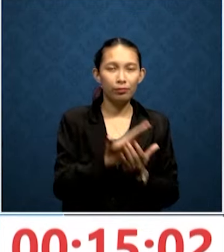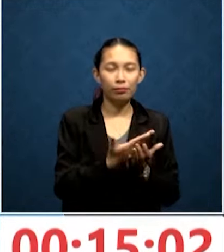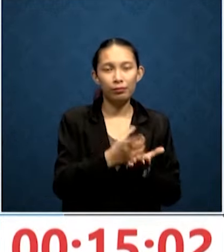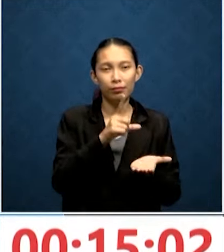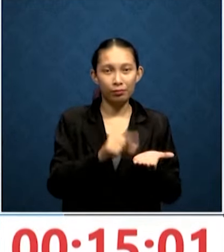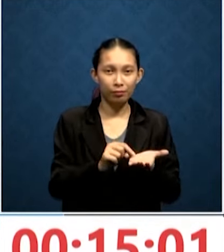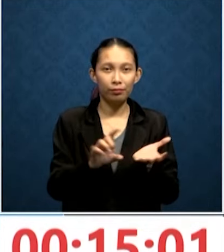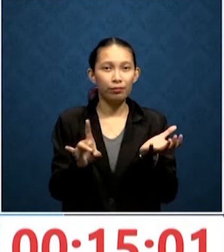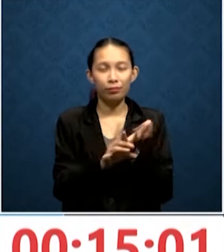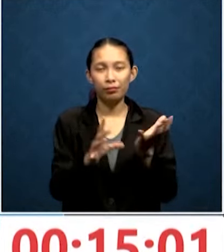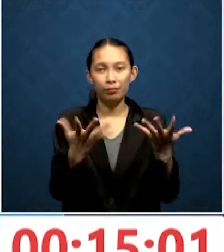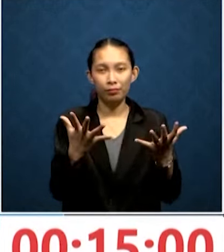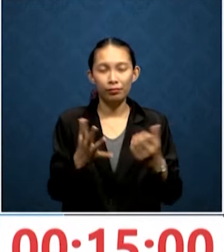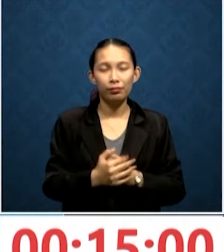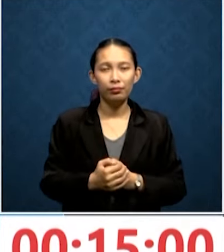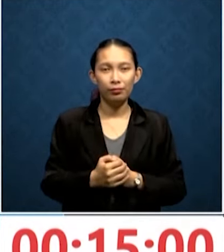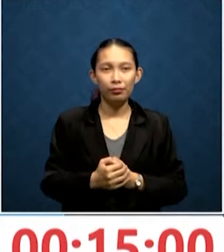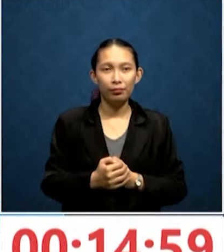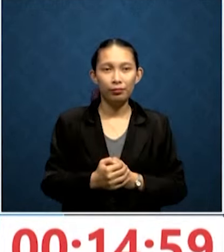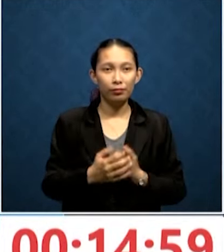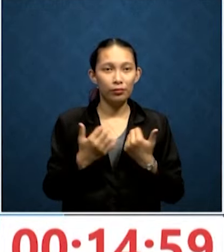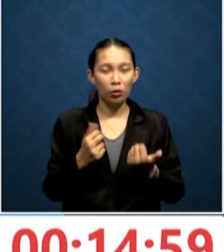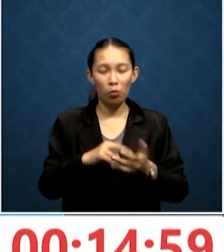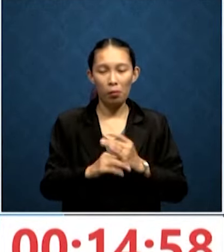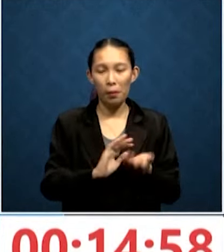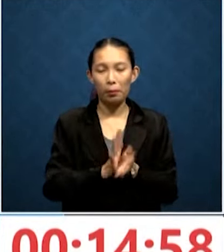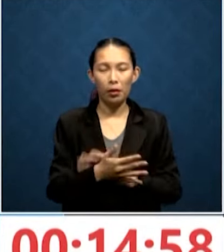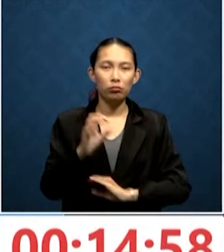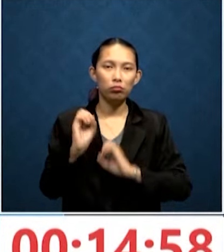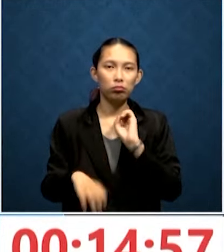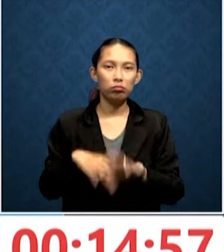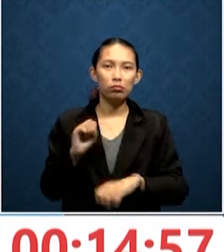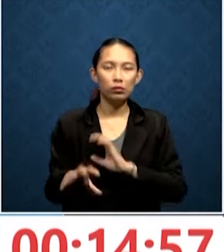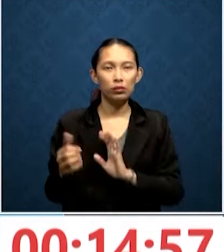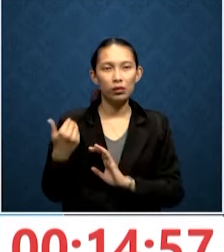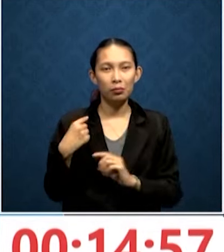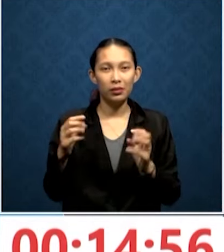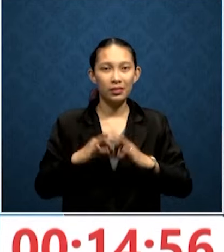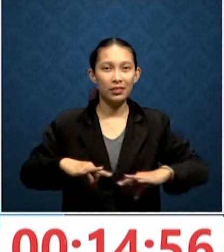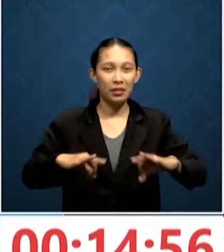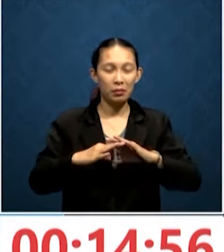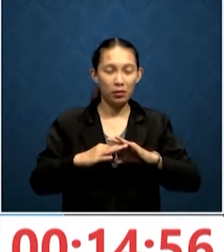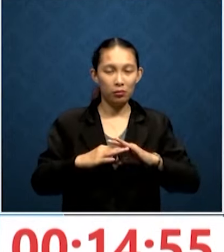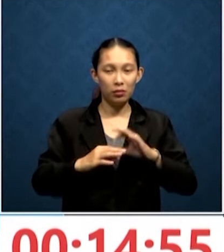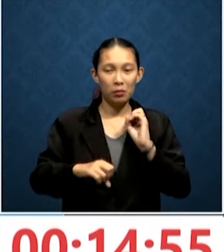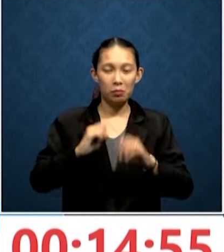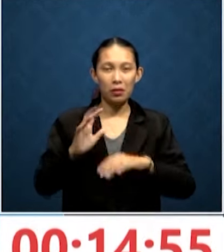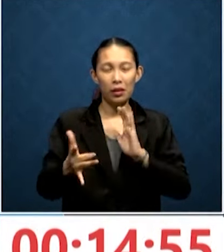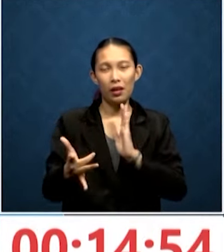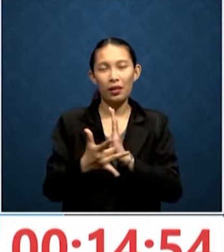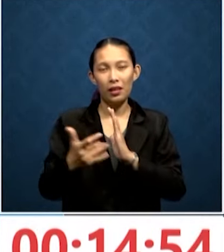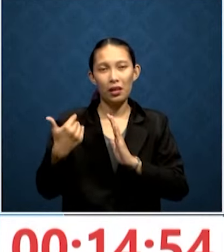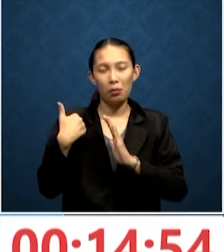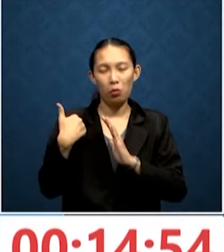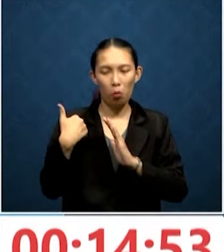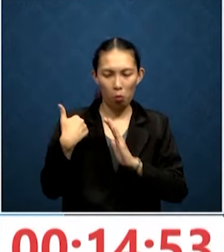ไร้คุณภาพที่ถูกทิ้งเป็นขยะโดยเฉพาะขยะอิเล็กทรอนิกส์ที่กำลังถาโถมเข้